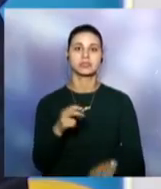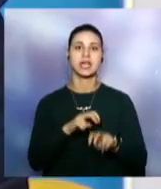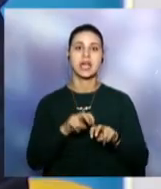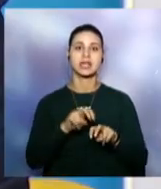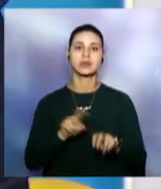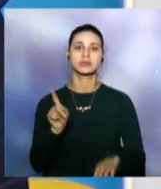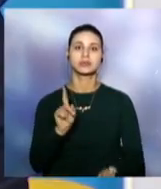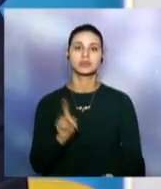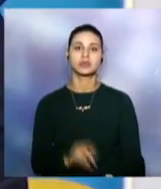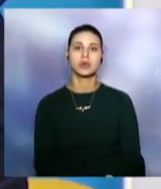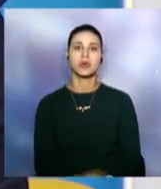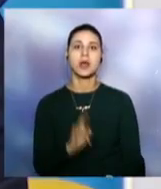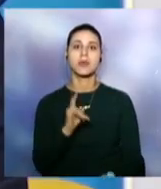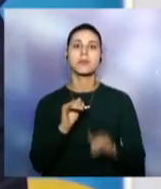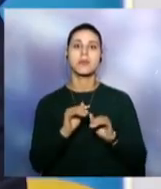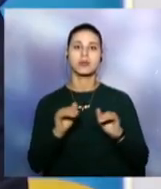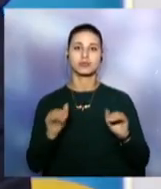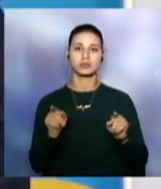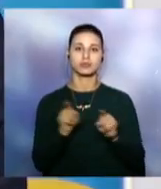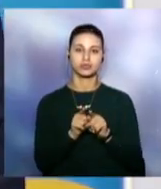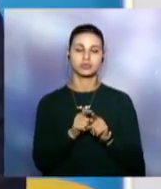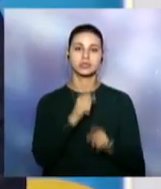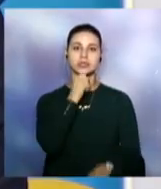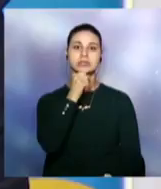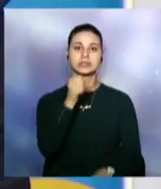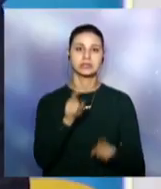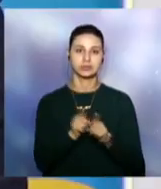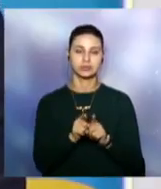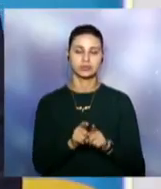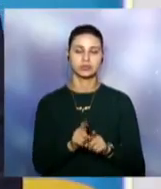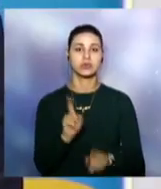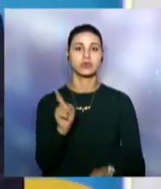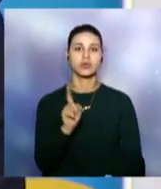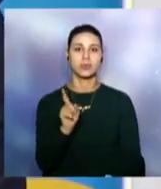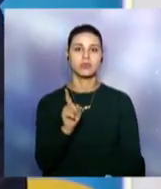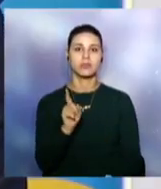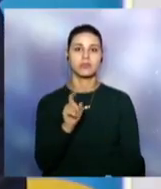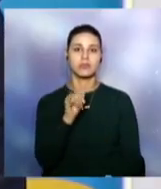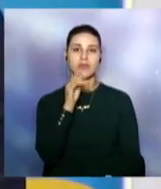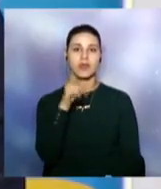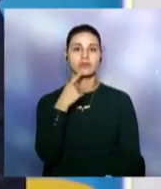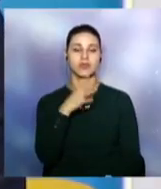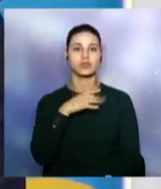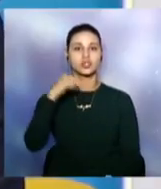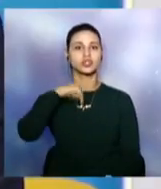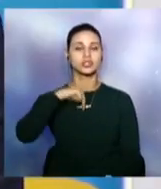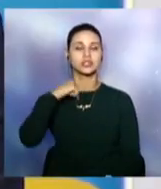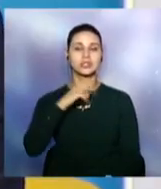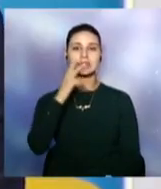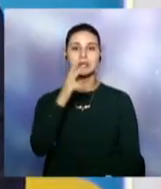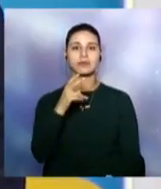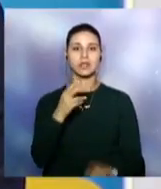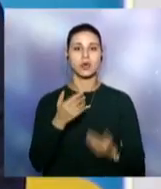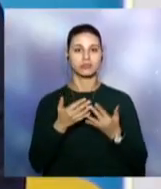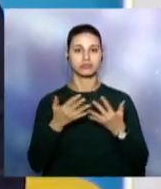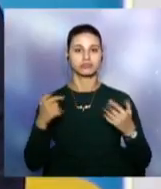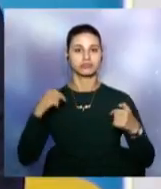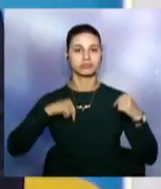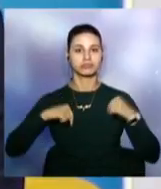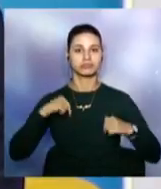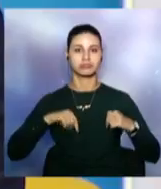რომ ბავშვებში, რა თქმა უნდა, და ასევე დიდებშიც, რომ მართლაც როგორც ბრძანეთ, შიგნიდან დავინახოთ ორგანოები